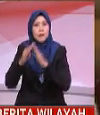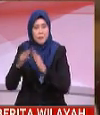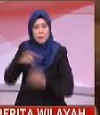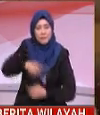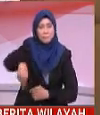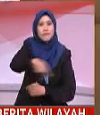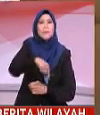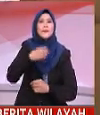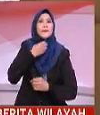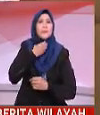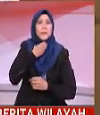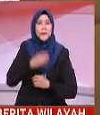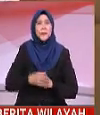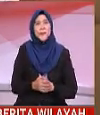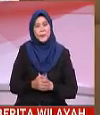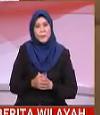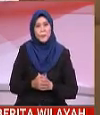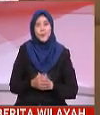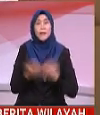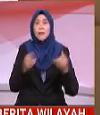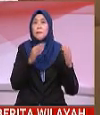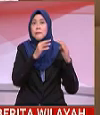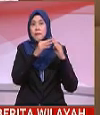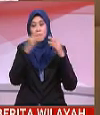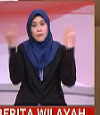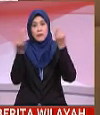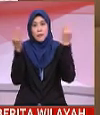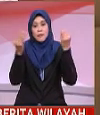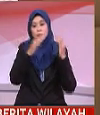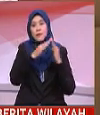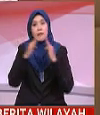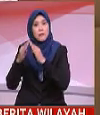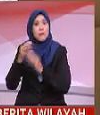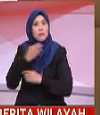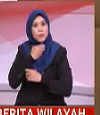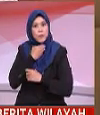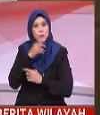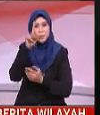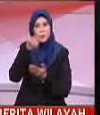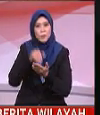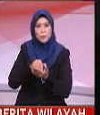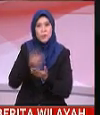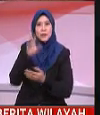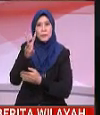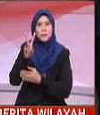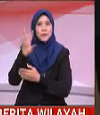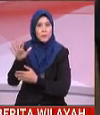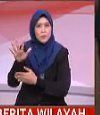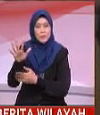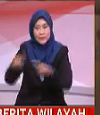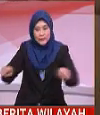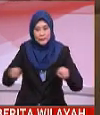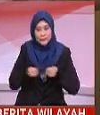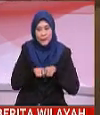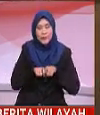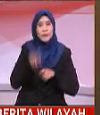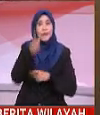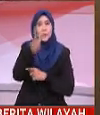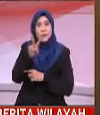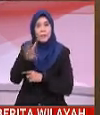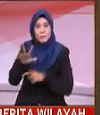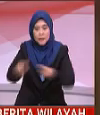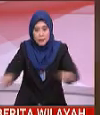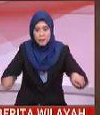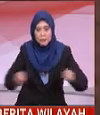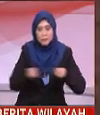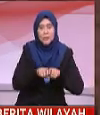di Ipoh. Dalam pada itu, Majlis Bandaraya Ipoh menawarkan 1,065 tapak niaga di 25 lokasi bazar